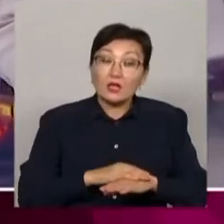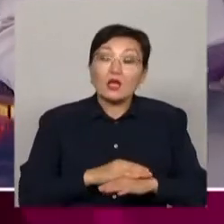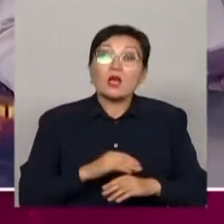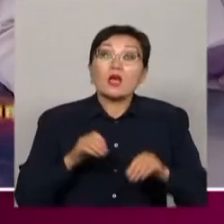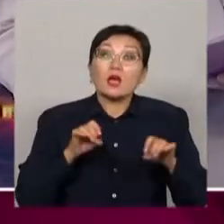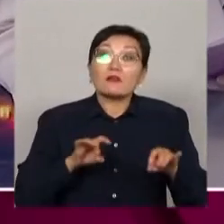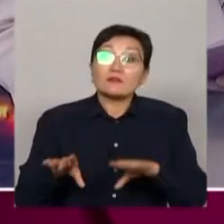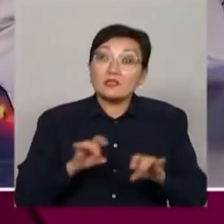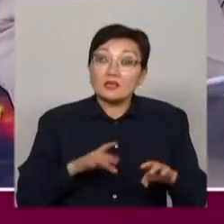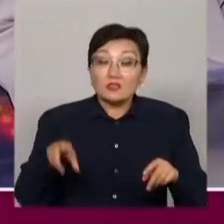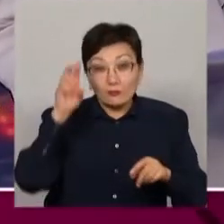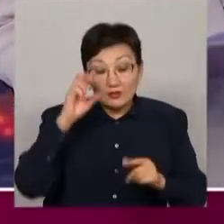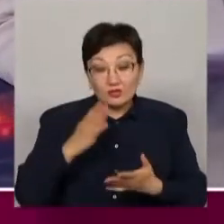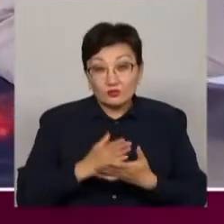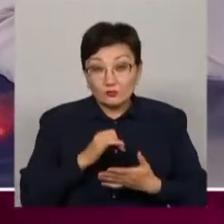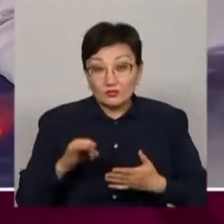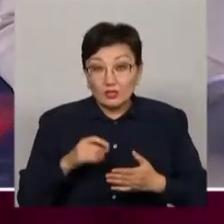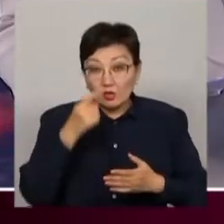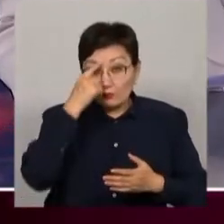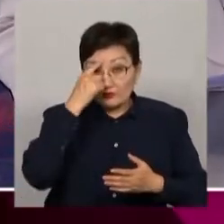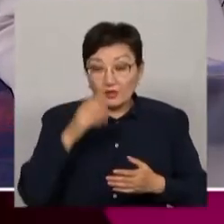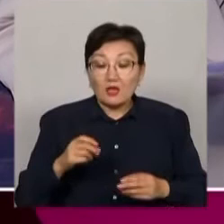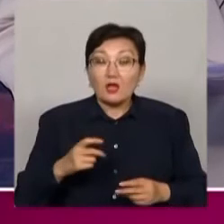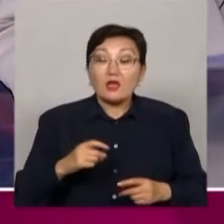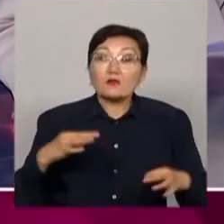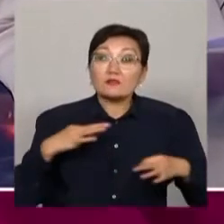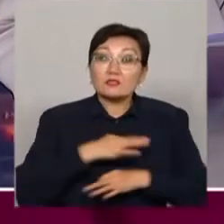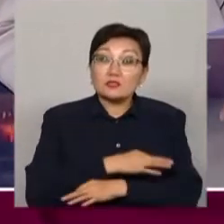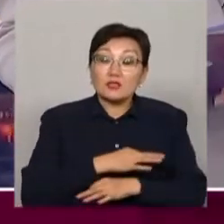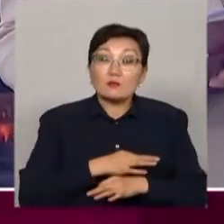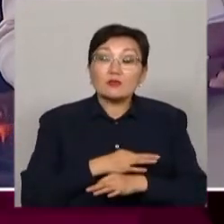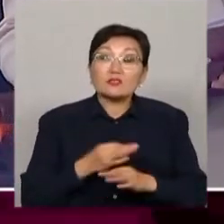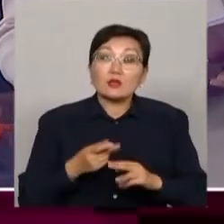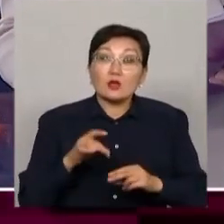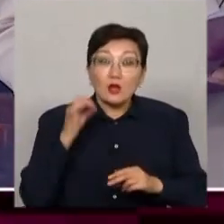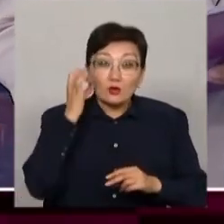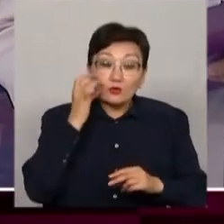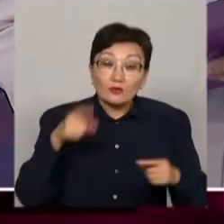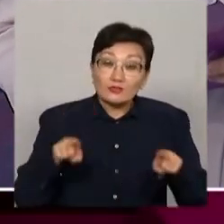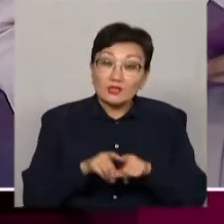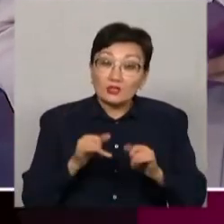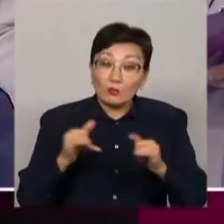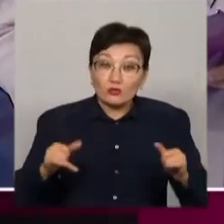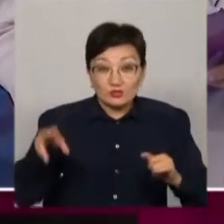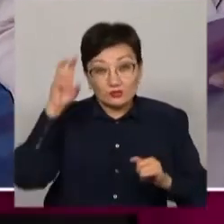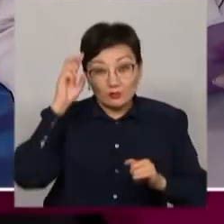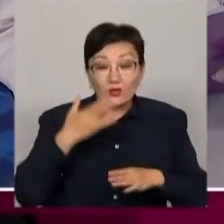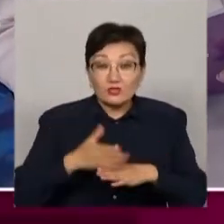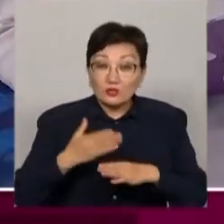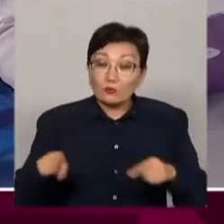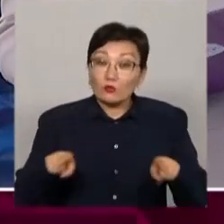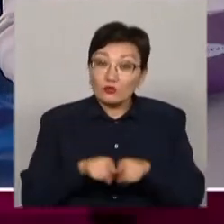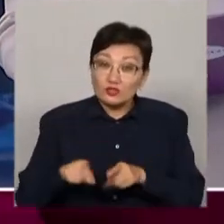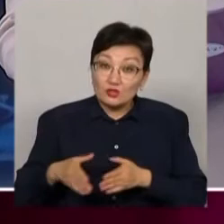сынды елдерде де бар. Одан бөлек Үндістан, Венгрия, Мексика, Болгария мен Румыния сынды дамушы елдерде кредиттеудің осы